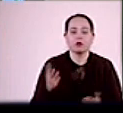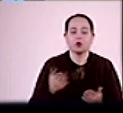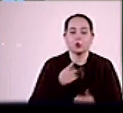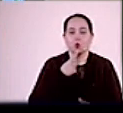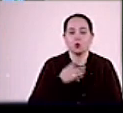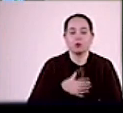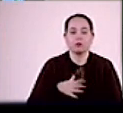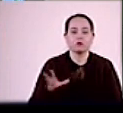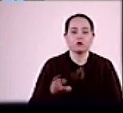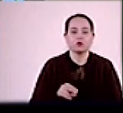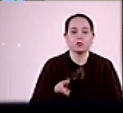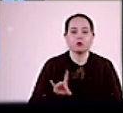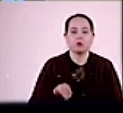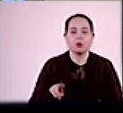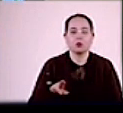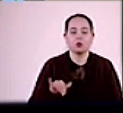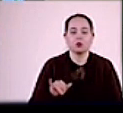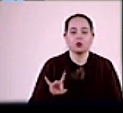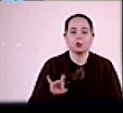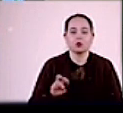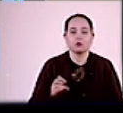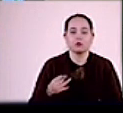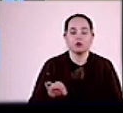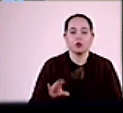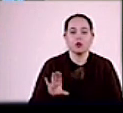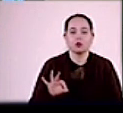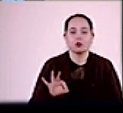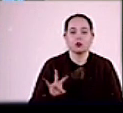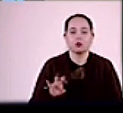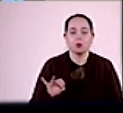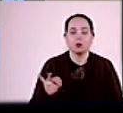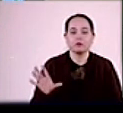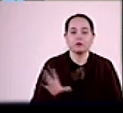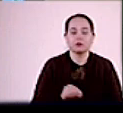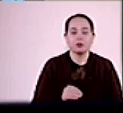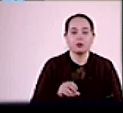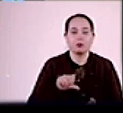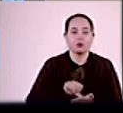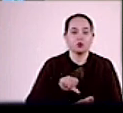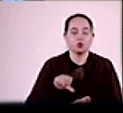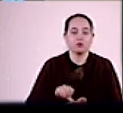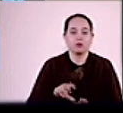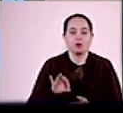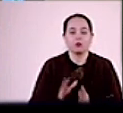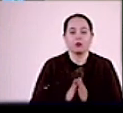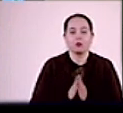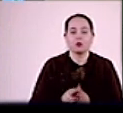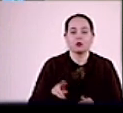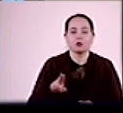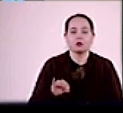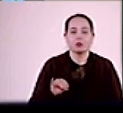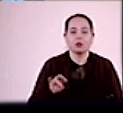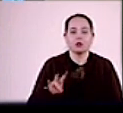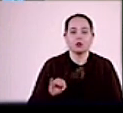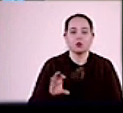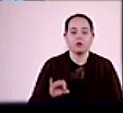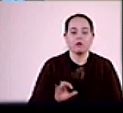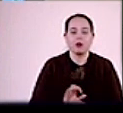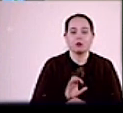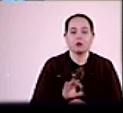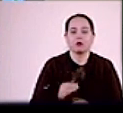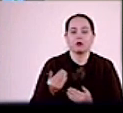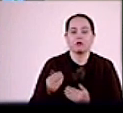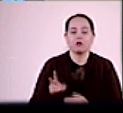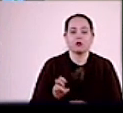всю породу ростовскую, но и всех присутствующих. Он просит Денисова отправить